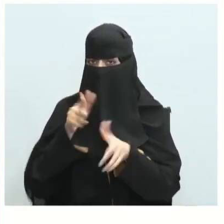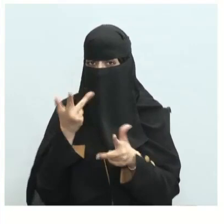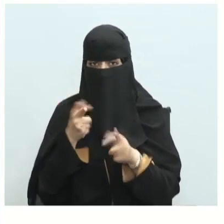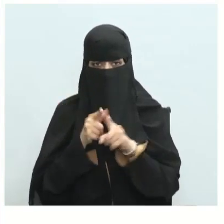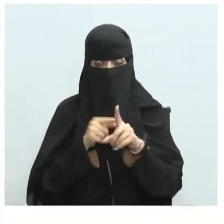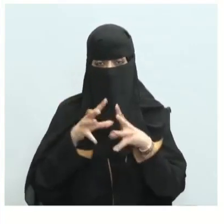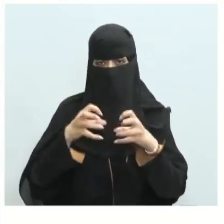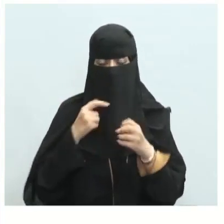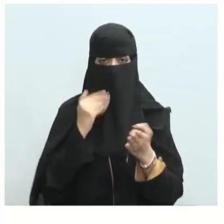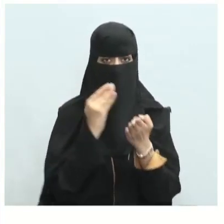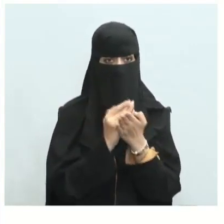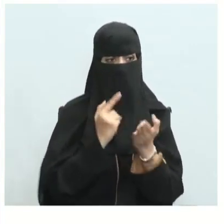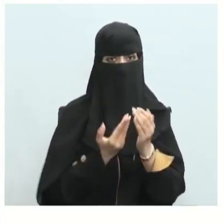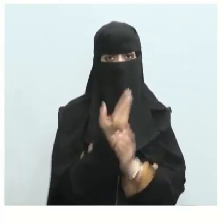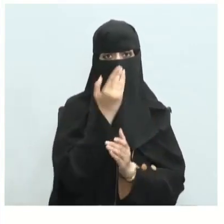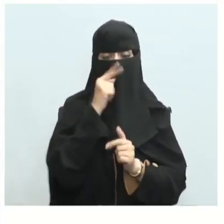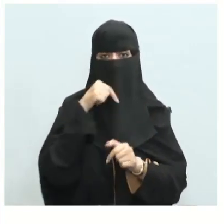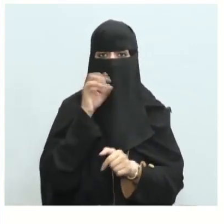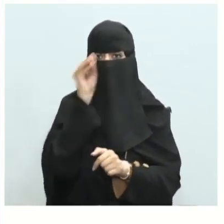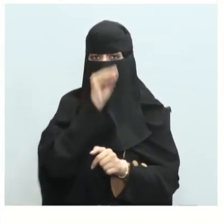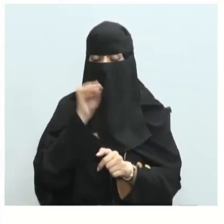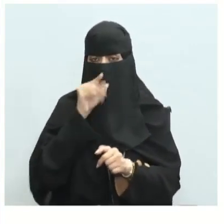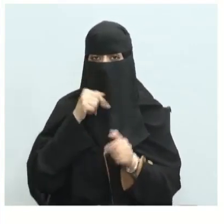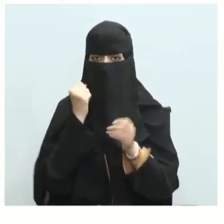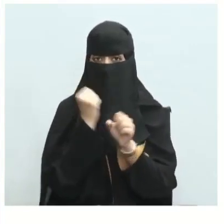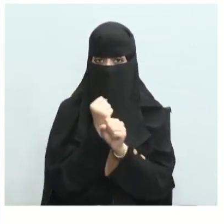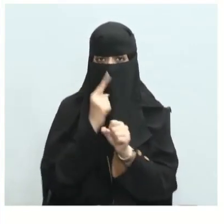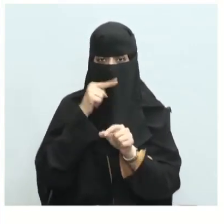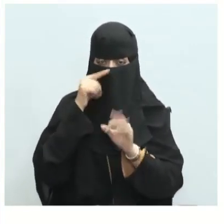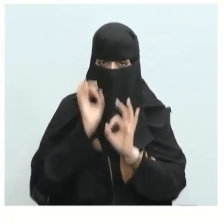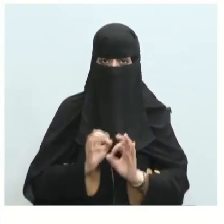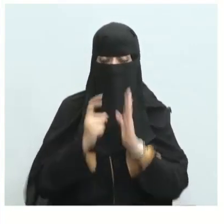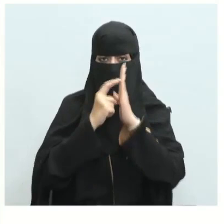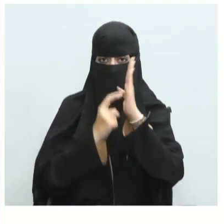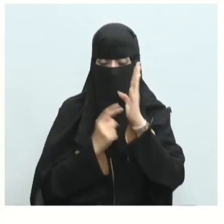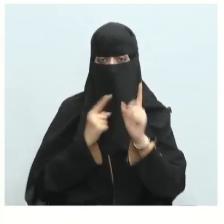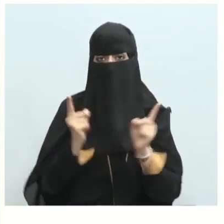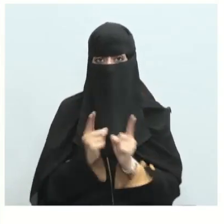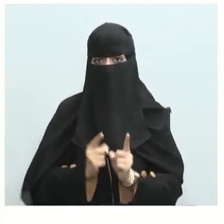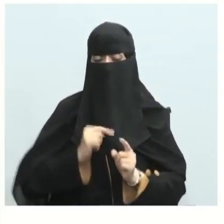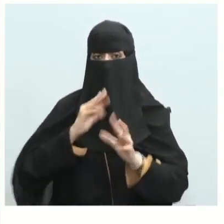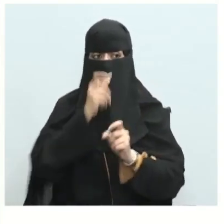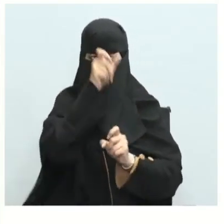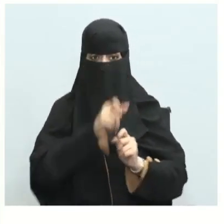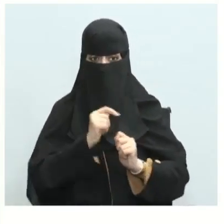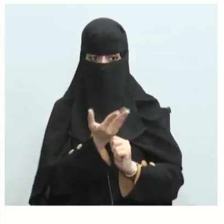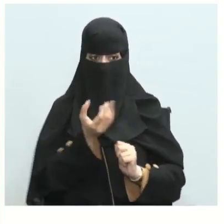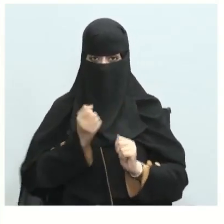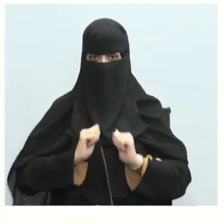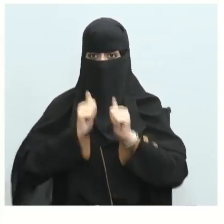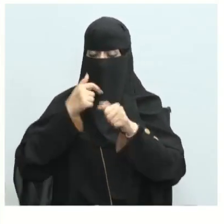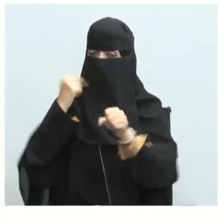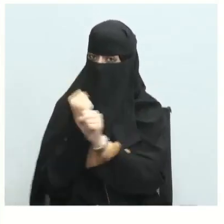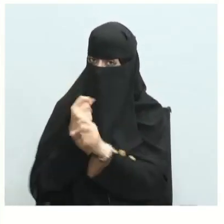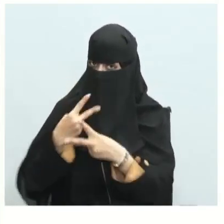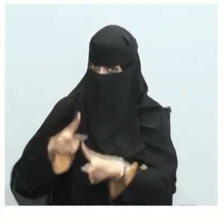المهنيه هي وثائق تصدرها الهيئات المهنيه وفق معايير محدده يكون الحاصل عليها مؤهلا لمزاوله مهنه ما بحسب